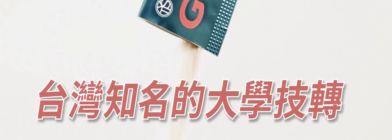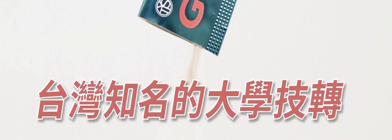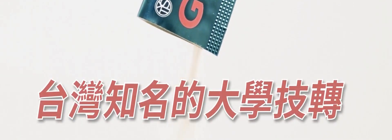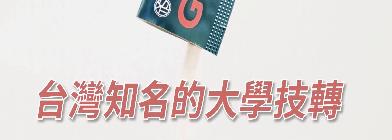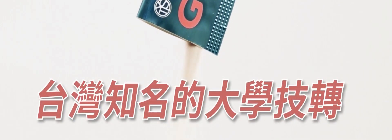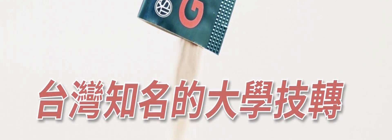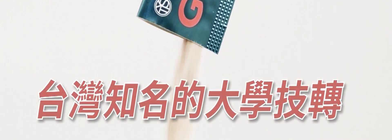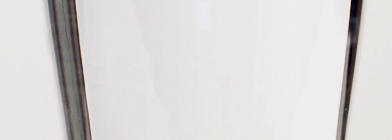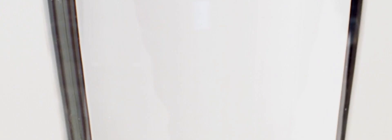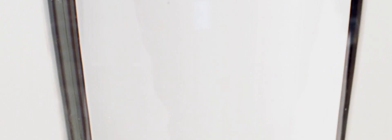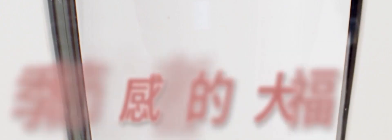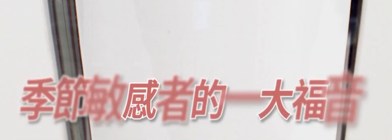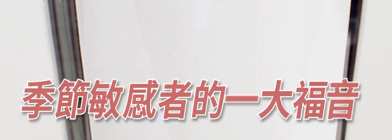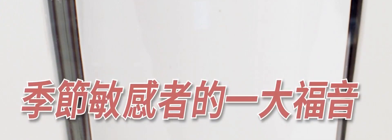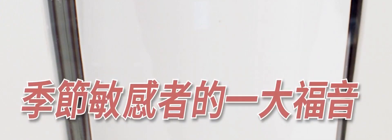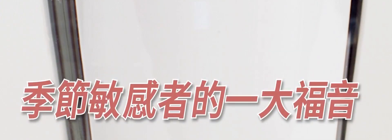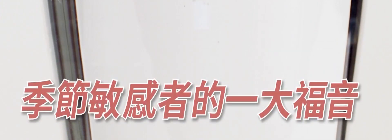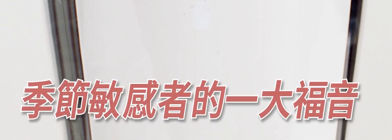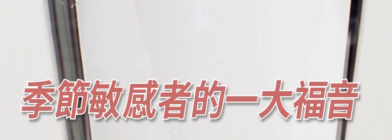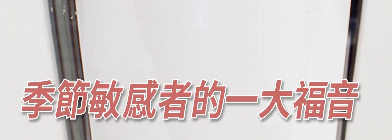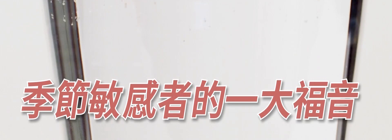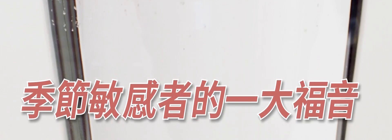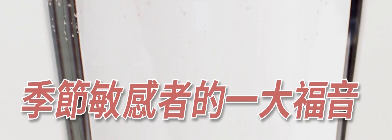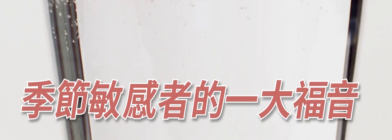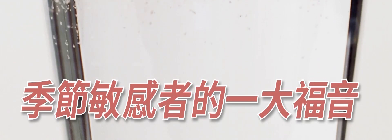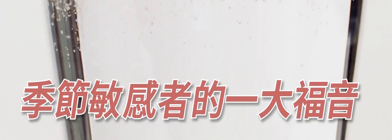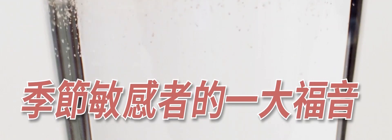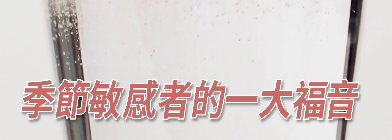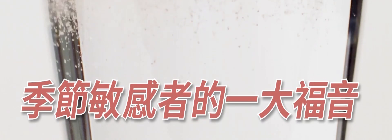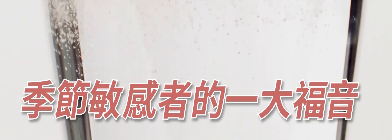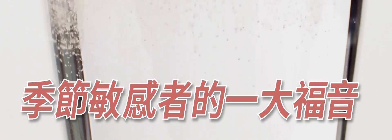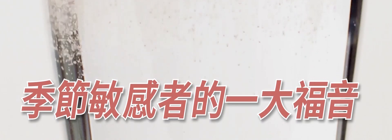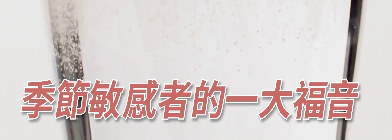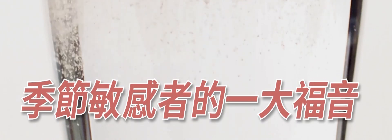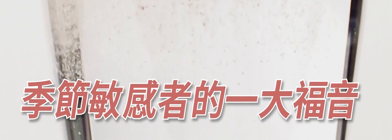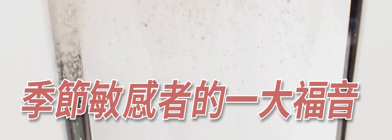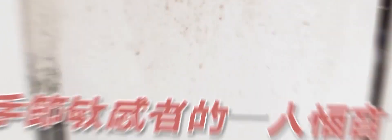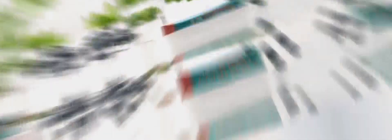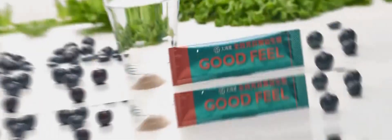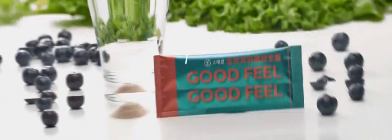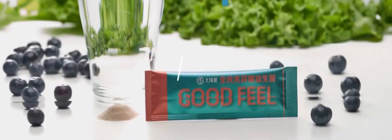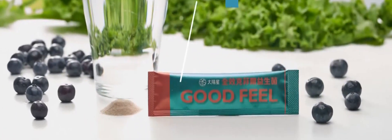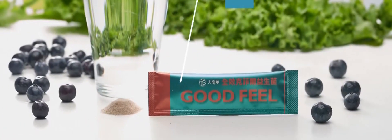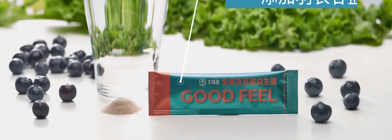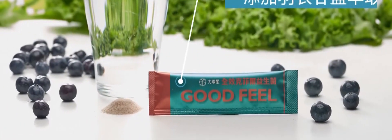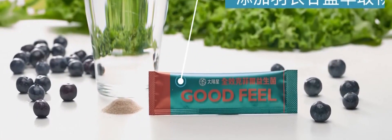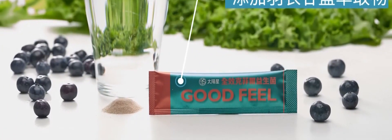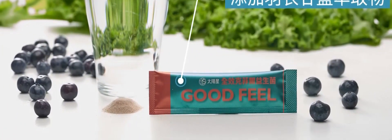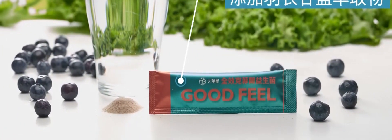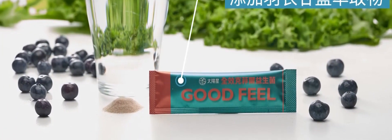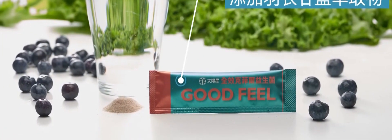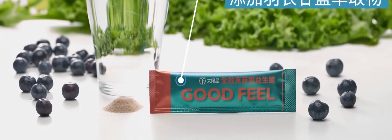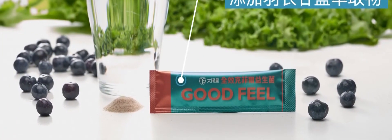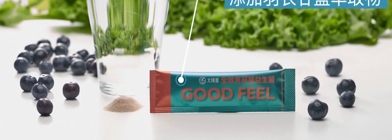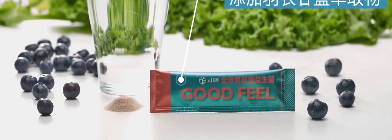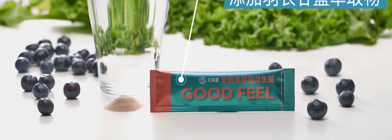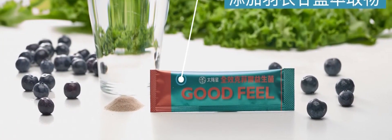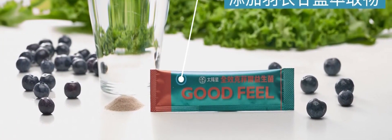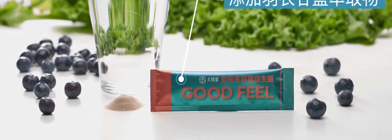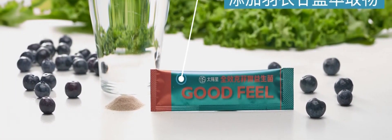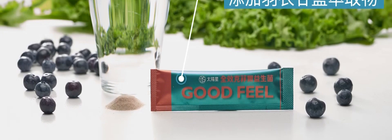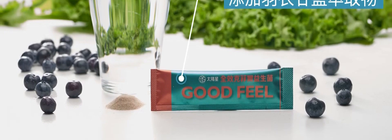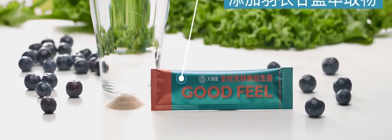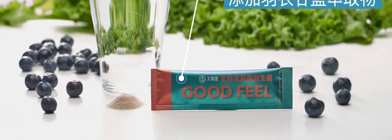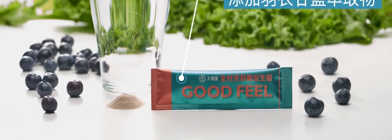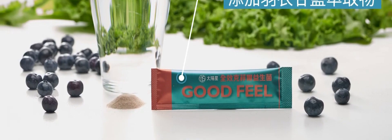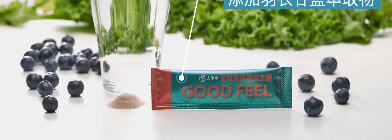大学技转，对季节敏感、调整体质的朋友真的是一大福音。还有这支还添加被称为超